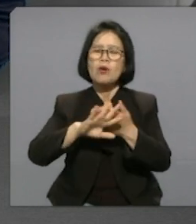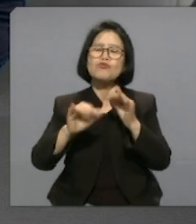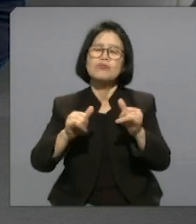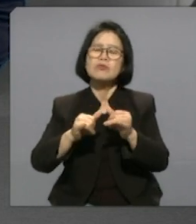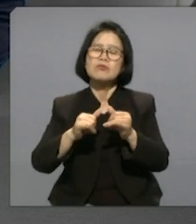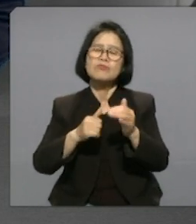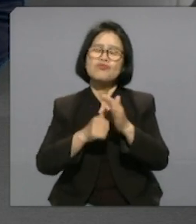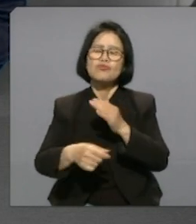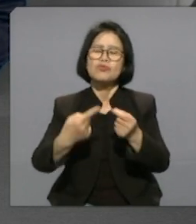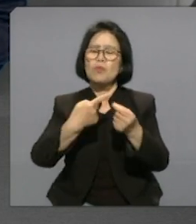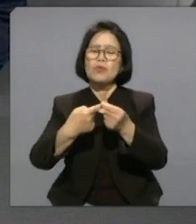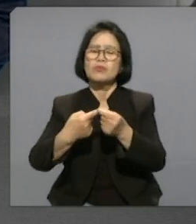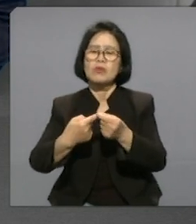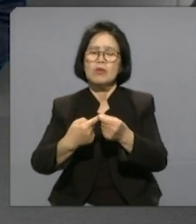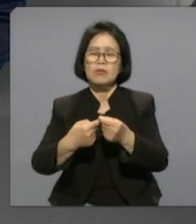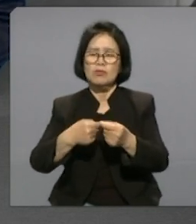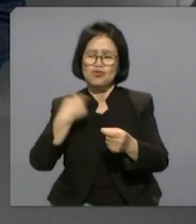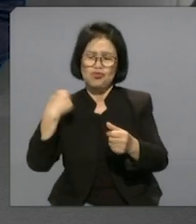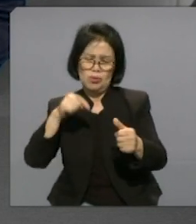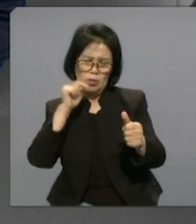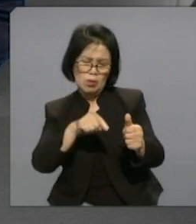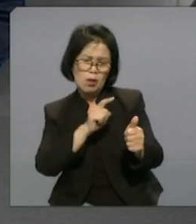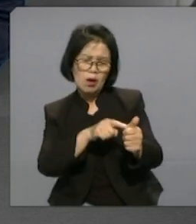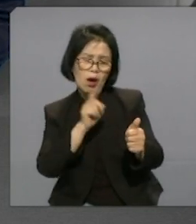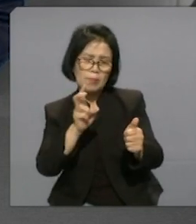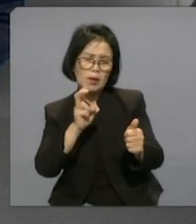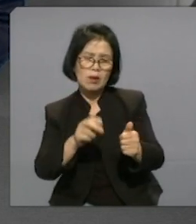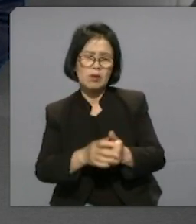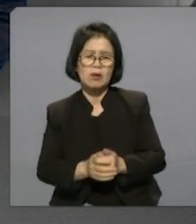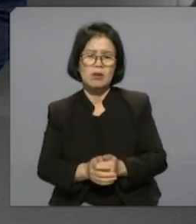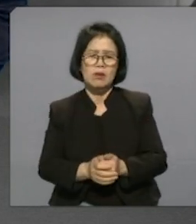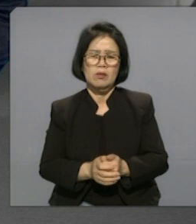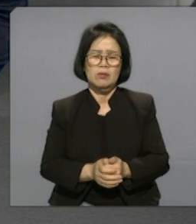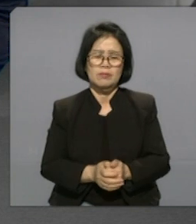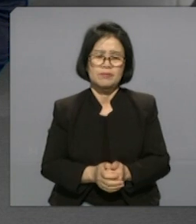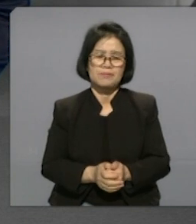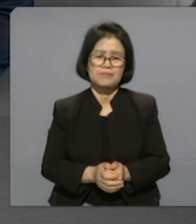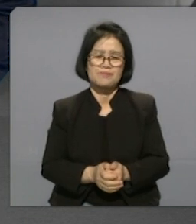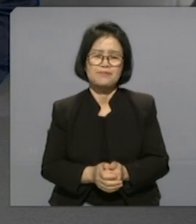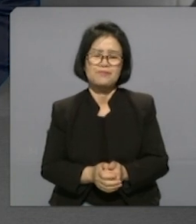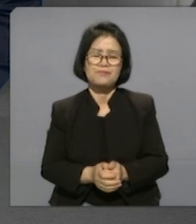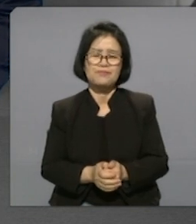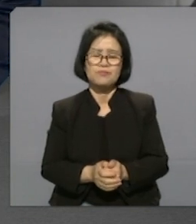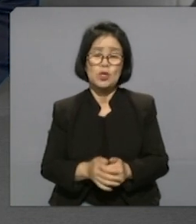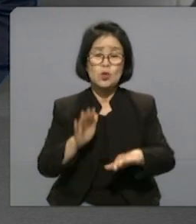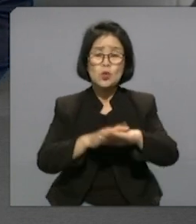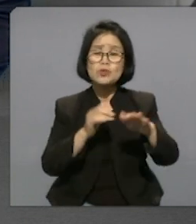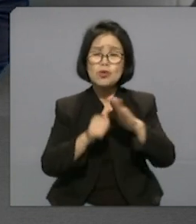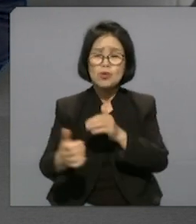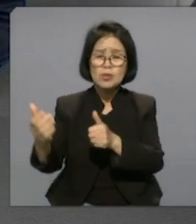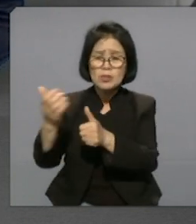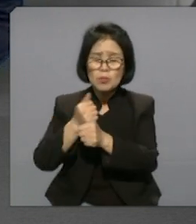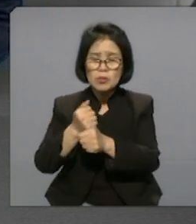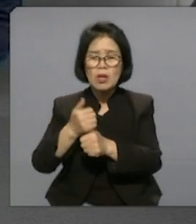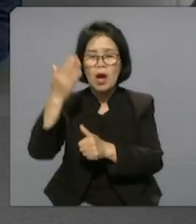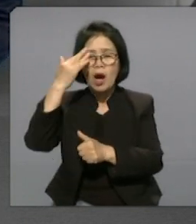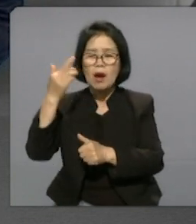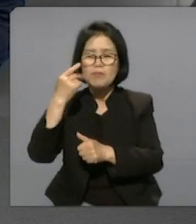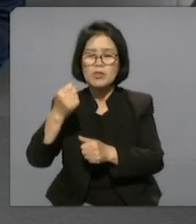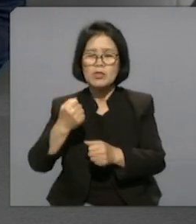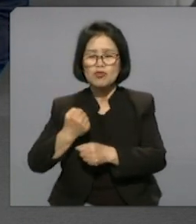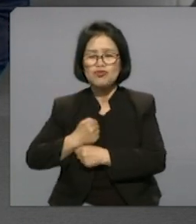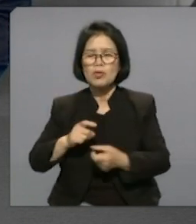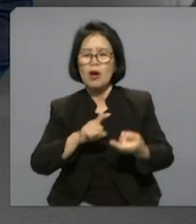당국의 표적이 되는 게 아니냐 걱정이 큰데 인질 외교 주장도 제기됐습니다. 손 선수가 체포된 시기는 한미일